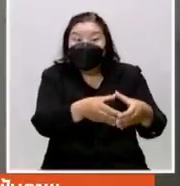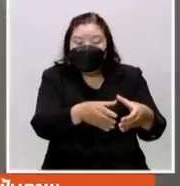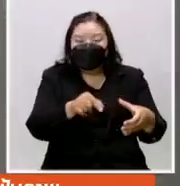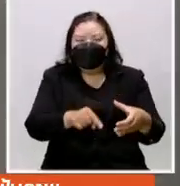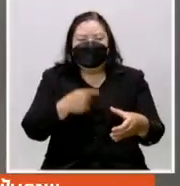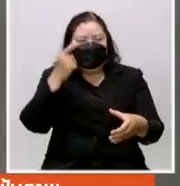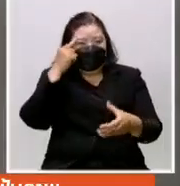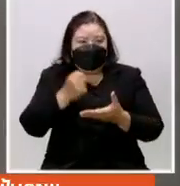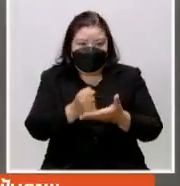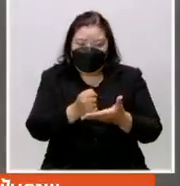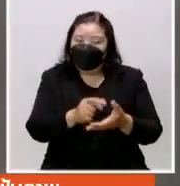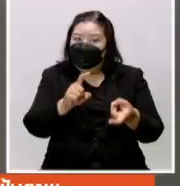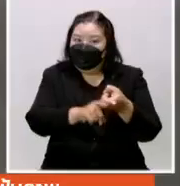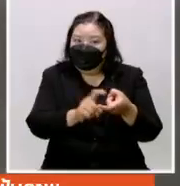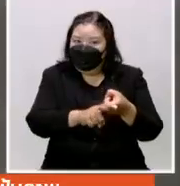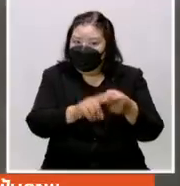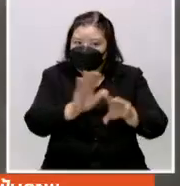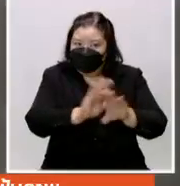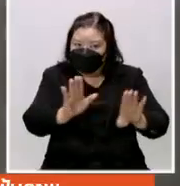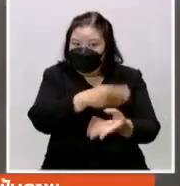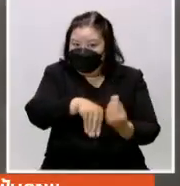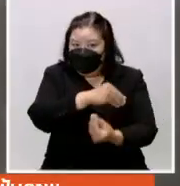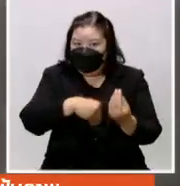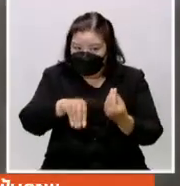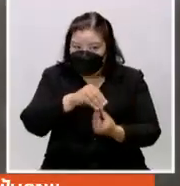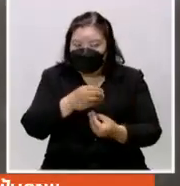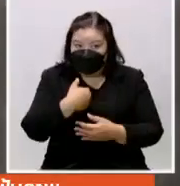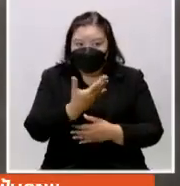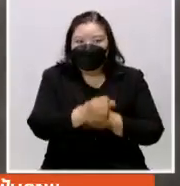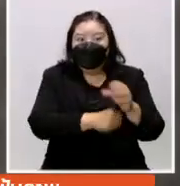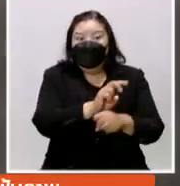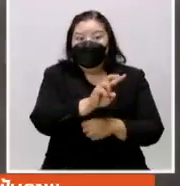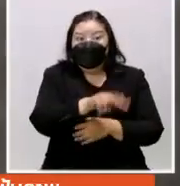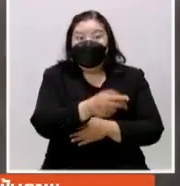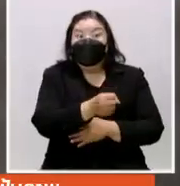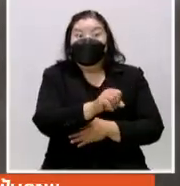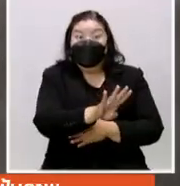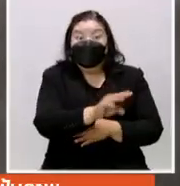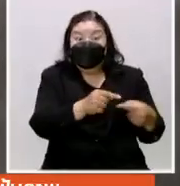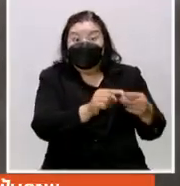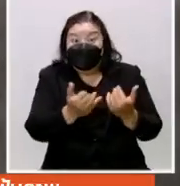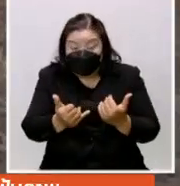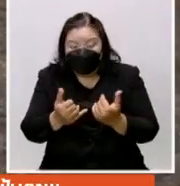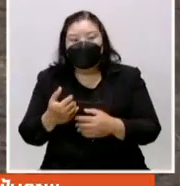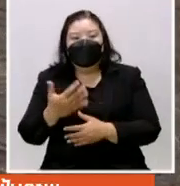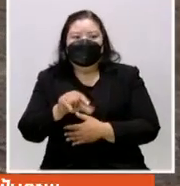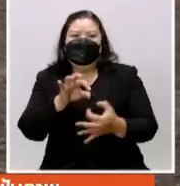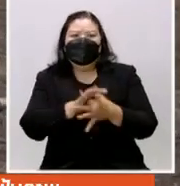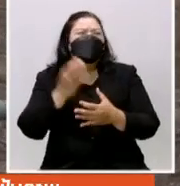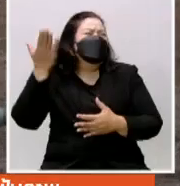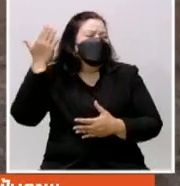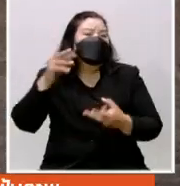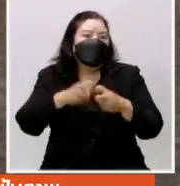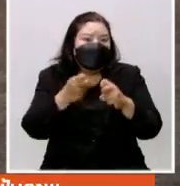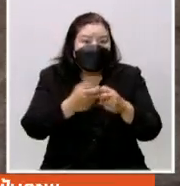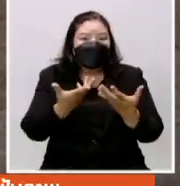บาตรทางเศรษฐกิจที่มีต่อรัสเซียตั้งแต่ปี2014เพื่อตอบโต้การผนวกไครเมียซึ่งอยู่ภายใต้การปกครองของยูเครนเข้ากับ